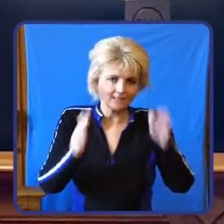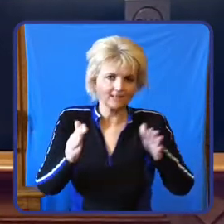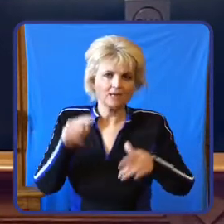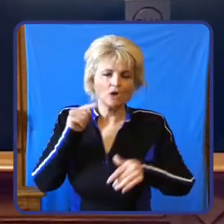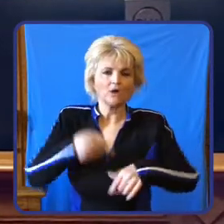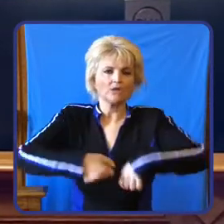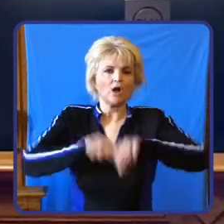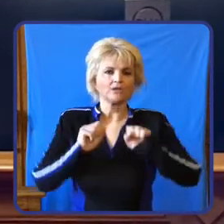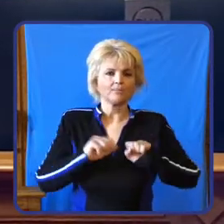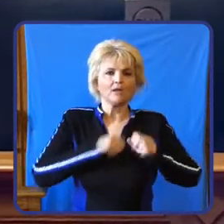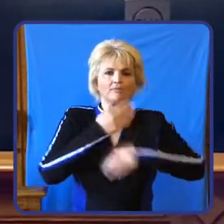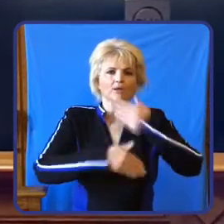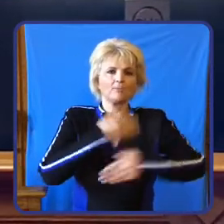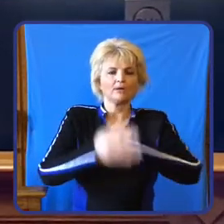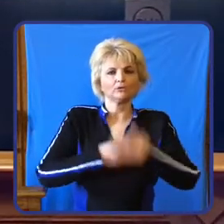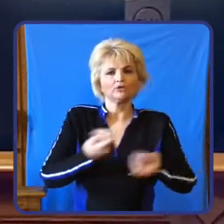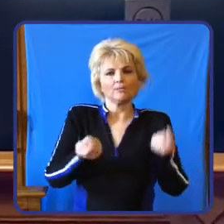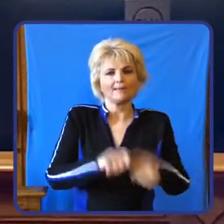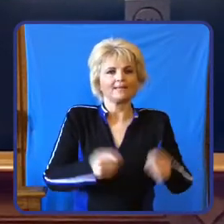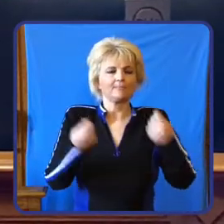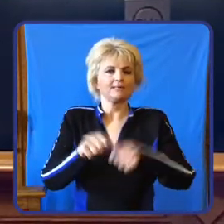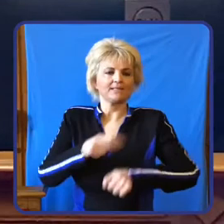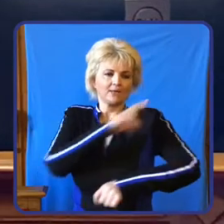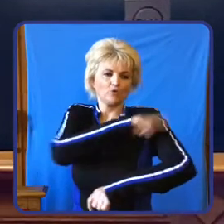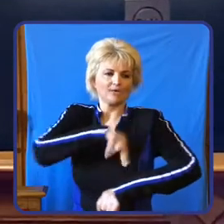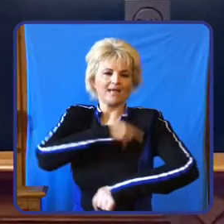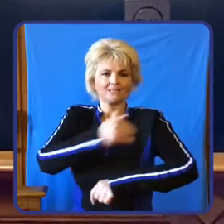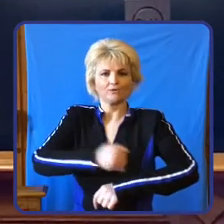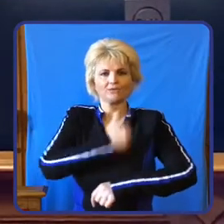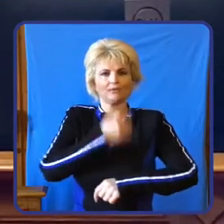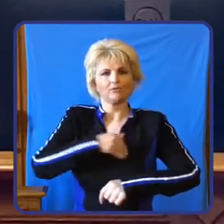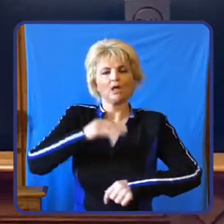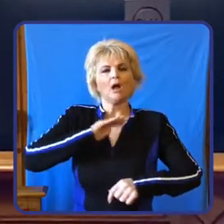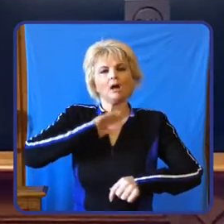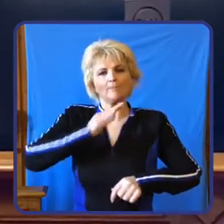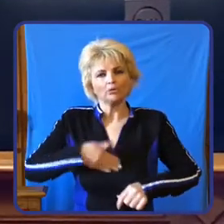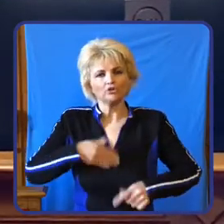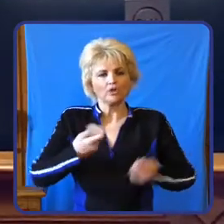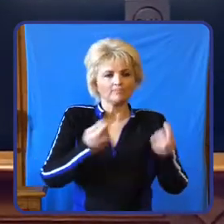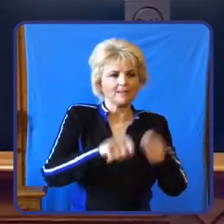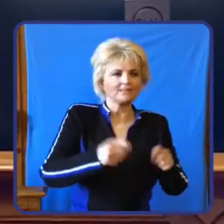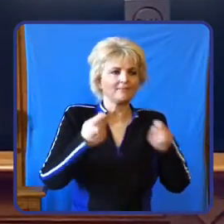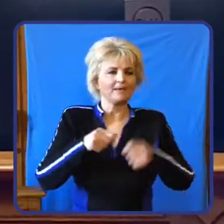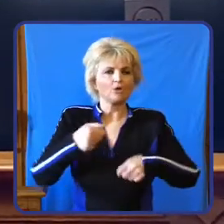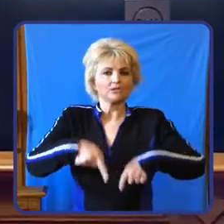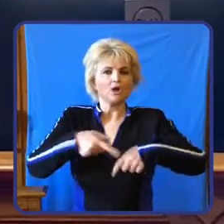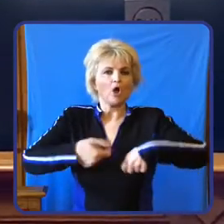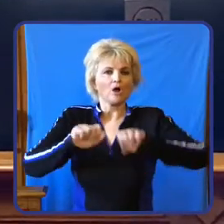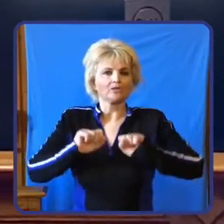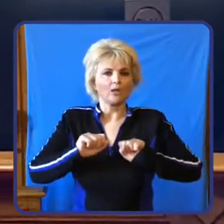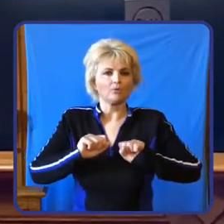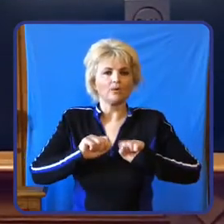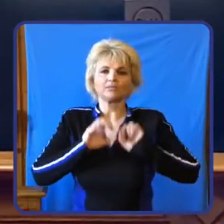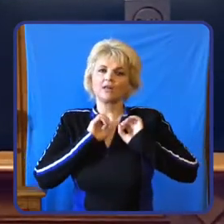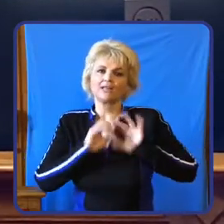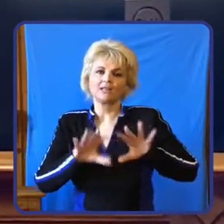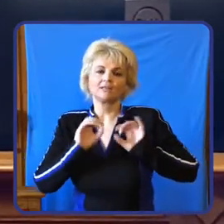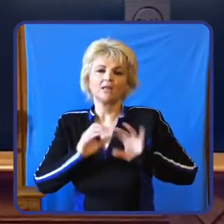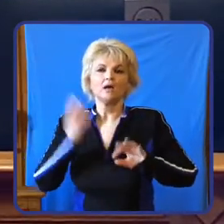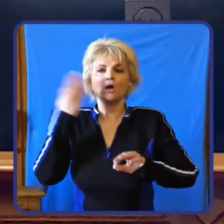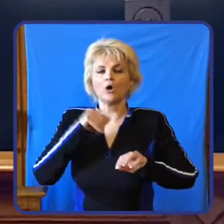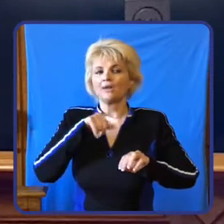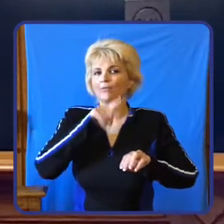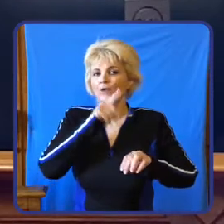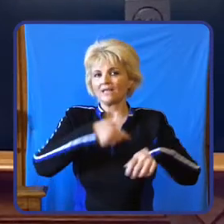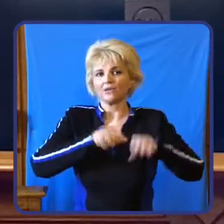Az a hatalom, amely sorozatosan zárja be a kórházi osztályokat, postahivatalokat és a többi, az a hatalom azzal riogat, hogy ha nem ő lesz